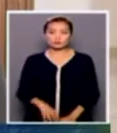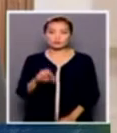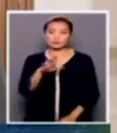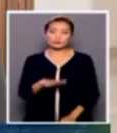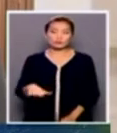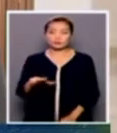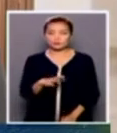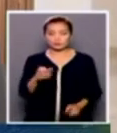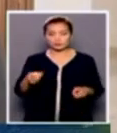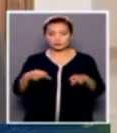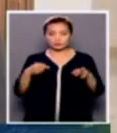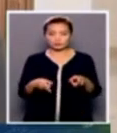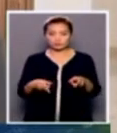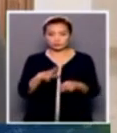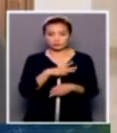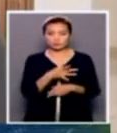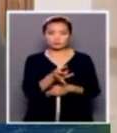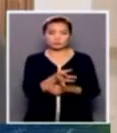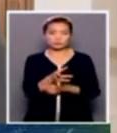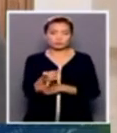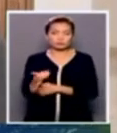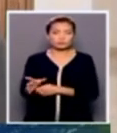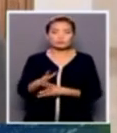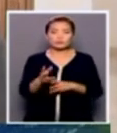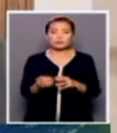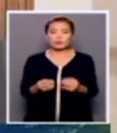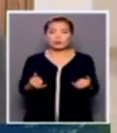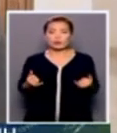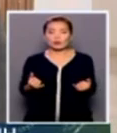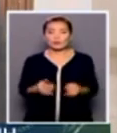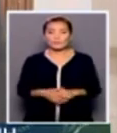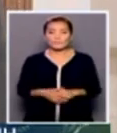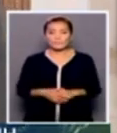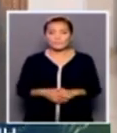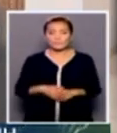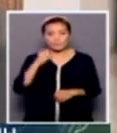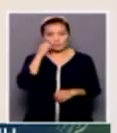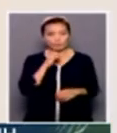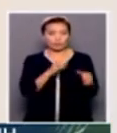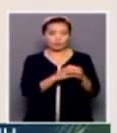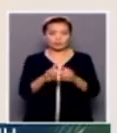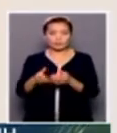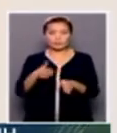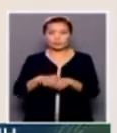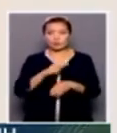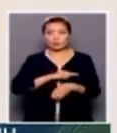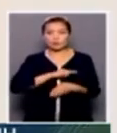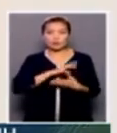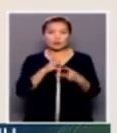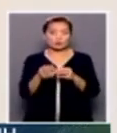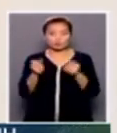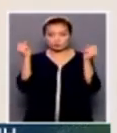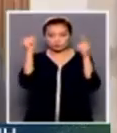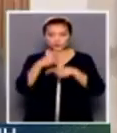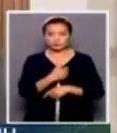облысында сапарда жүрмін. Бұл сапардың мәні мына облыстық ардагерлер ұйымының атқарып жатқан жұмыстарымен танысып